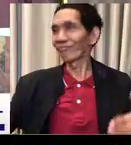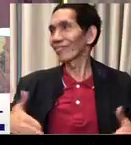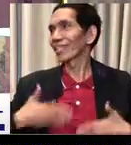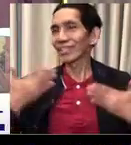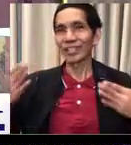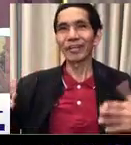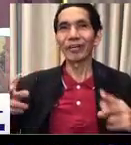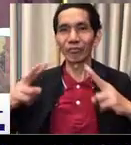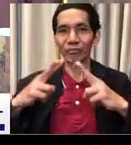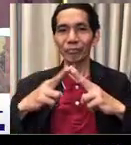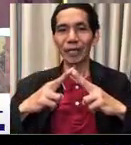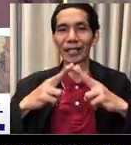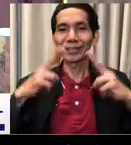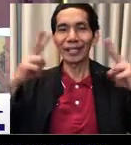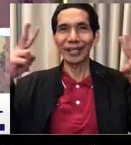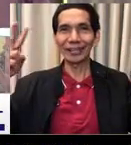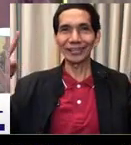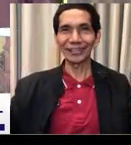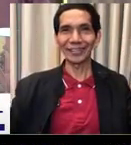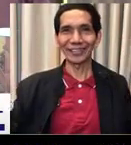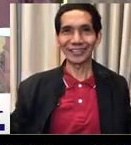Happy